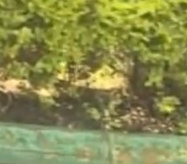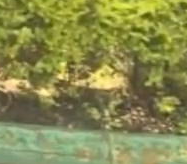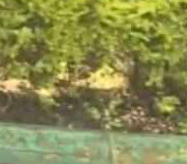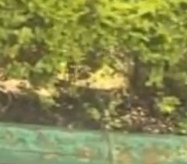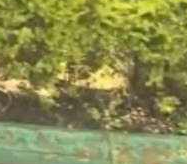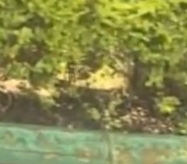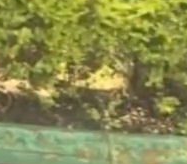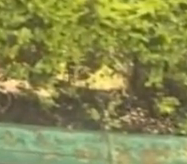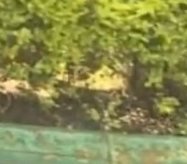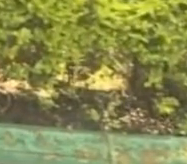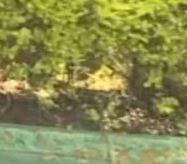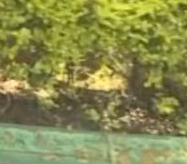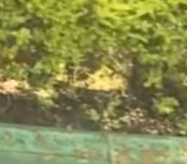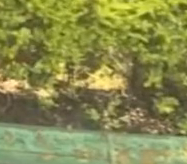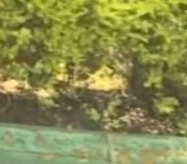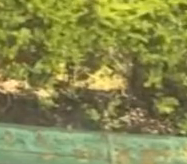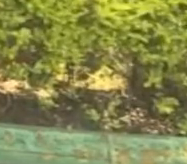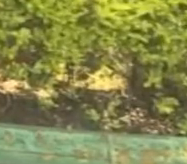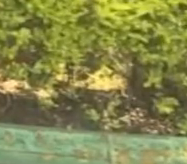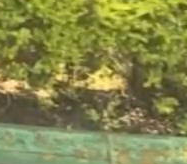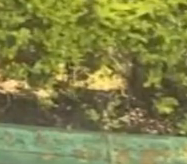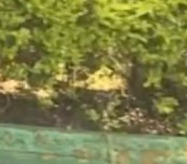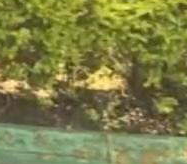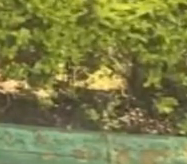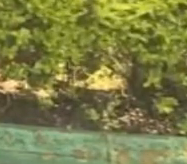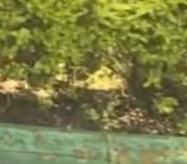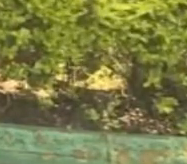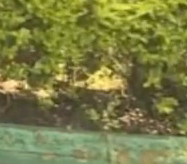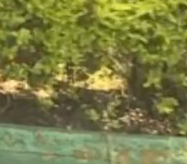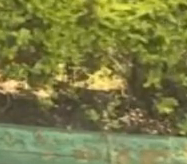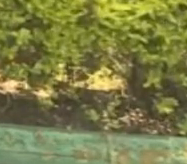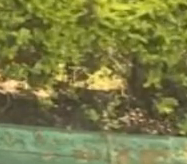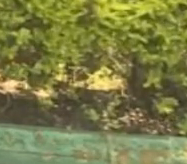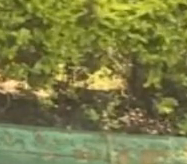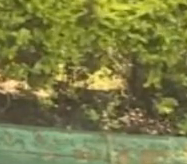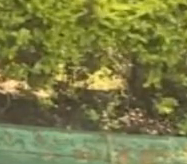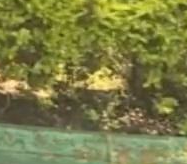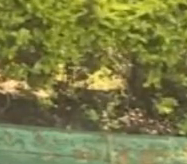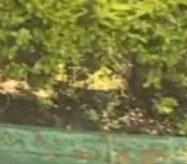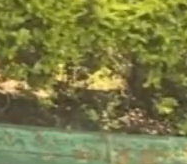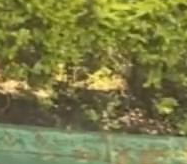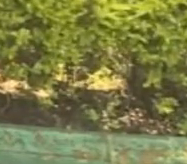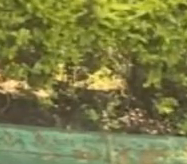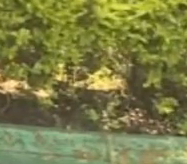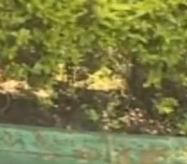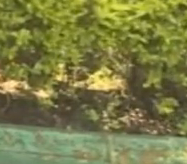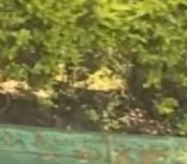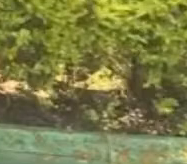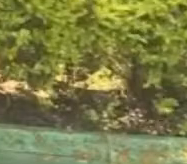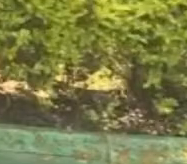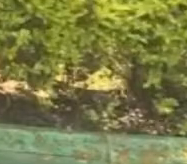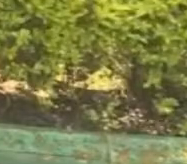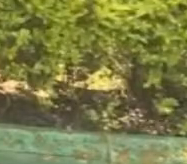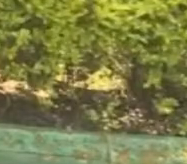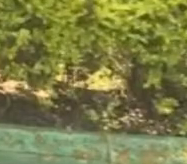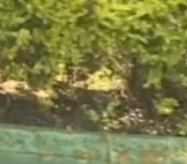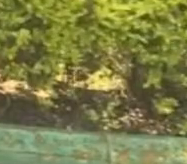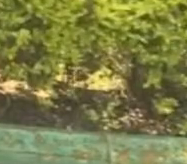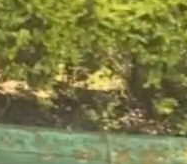quick bit wanahakikisha pia safety. Iko on point. Haya, kalia nduti, Kate. Si twende tushughulikie wengine. Si